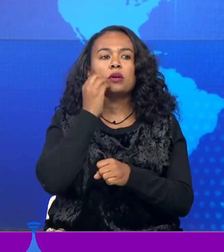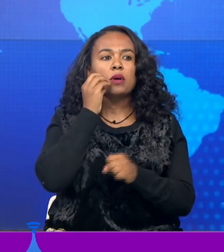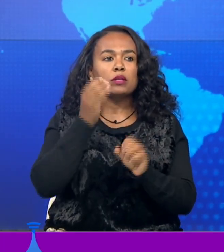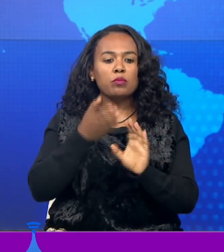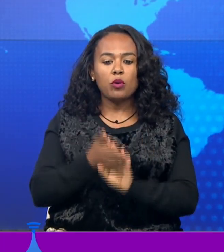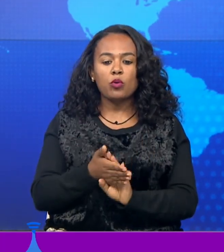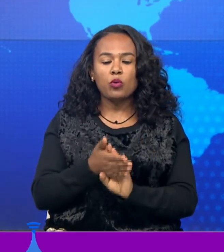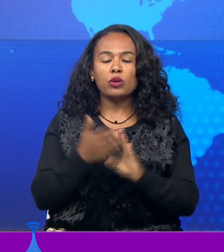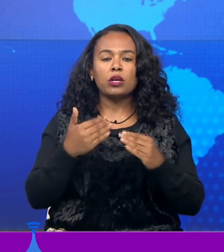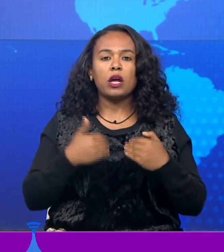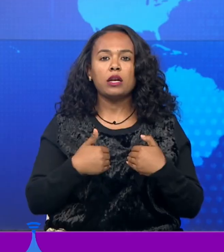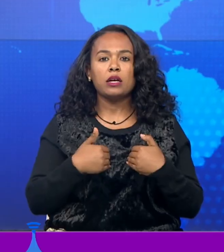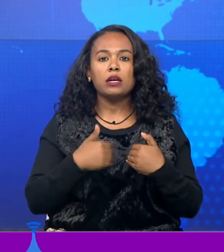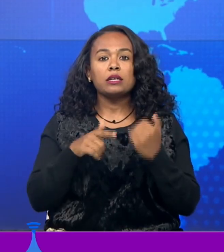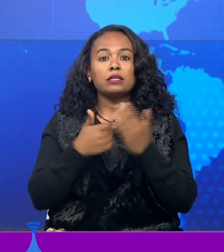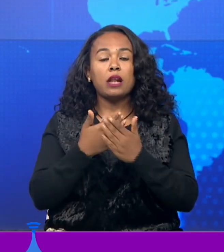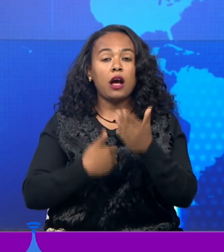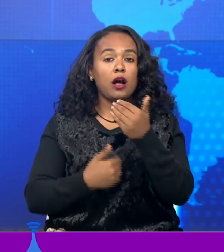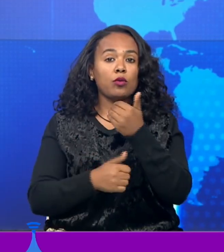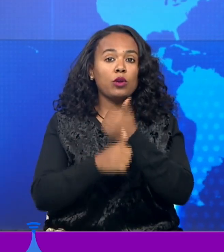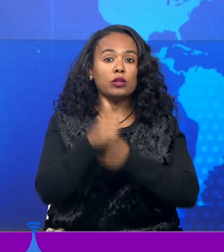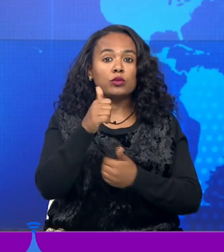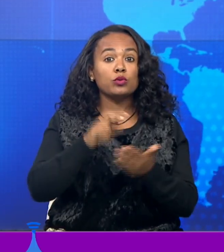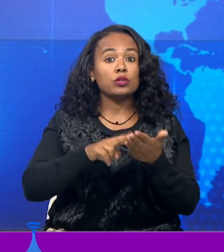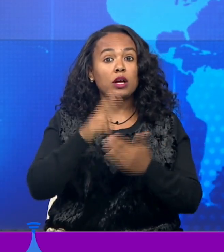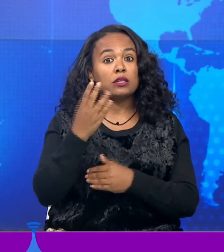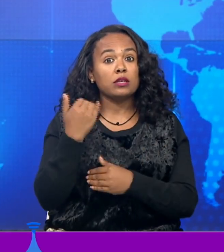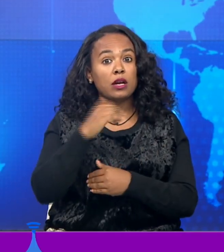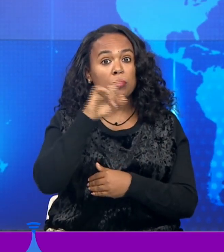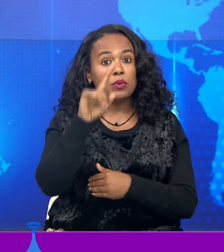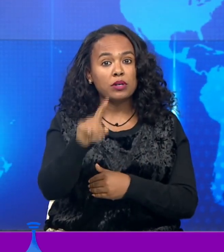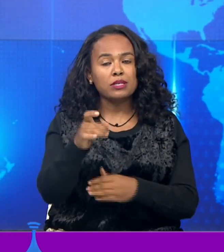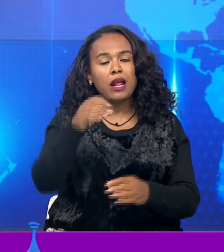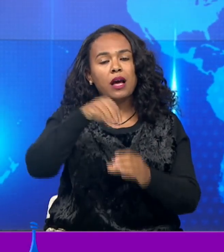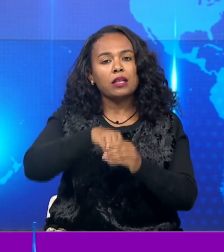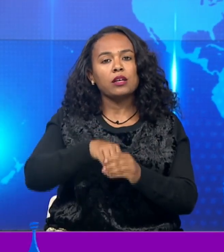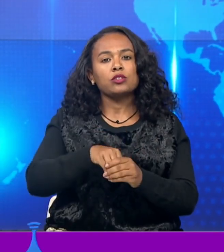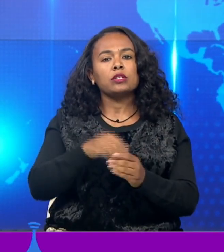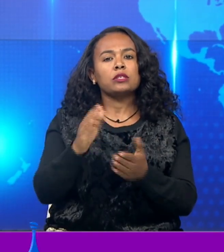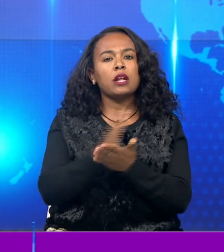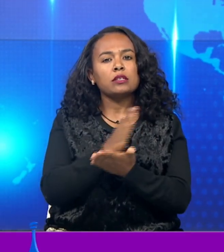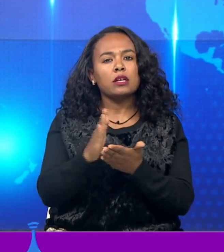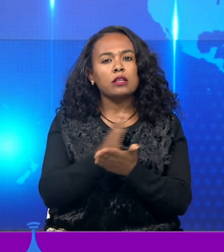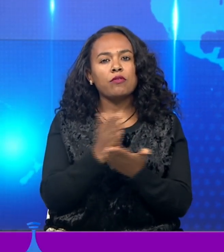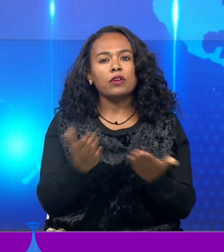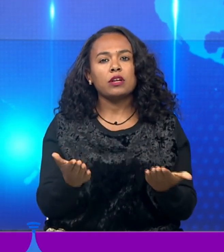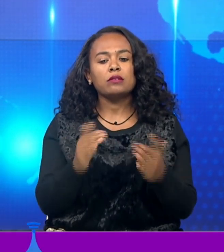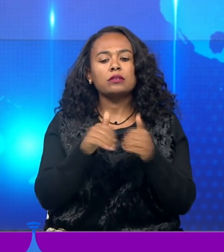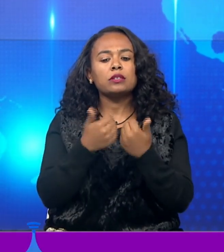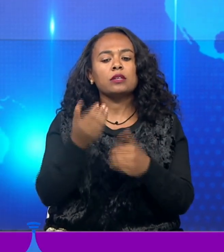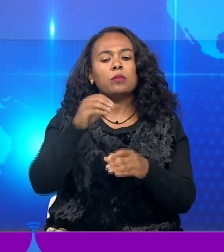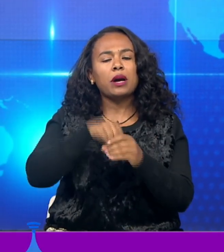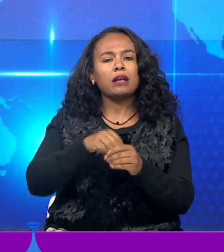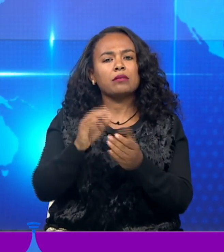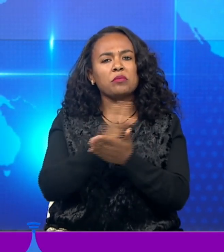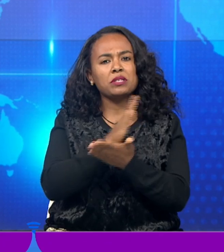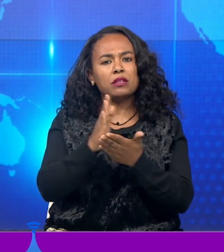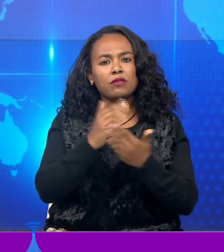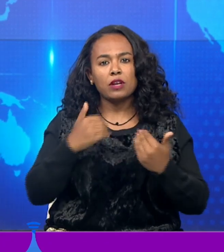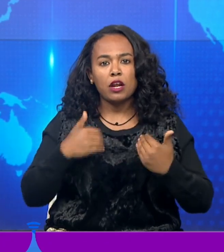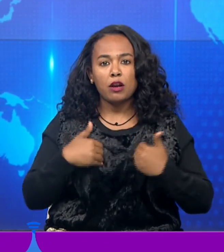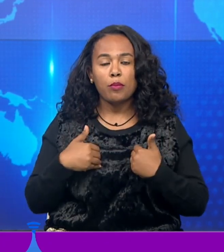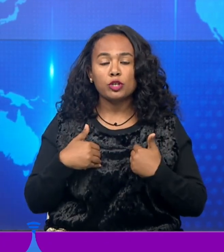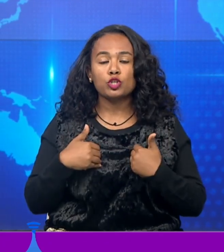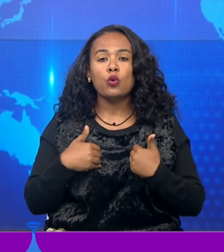በኩል እያለህ ስለ አካል ጉዳተኞች ታነሳ ነበር። ስለ አካታችነት፣ ስለ አሳታፊነት እንዴት መካተት መሳተፍ